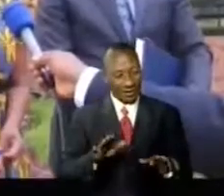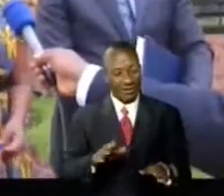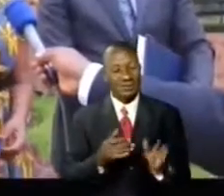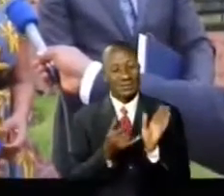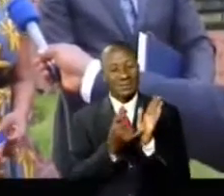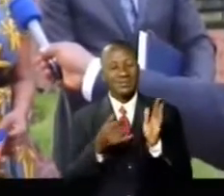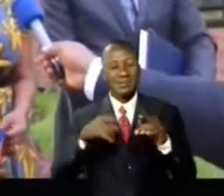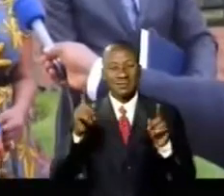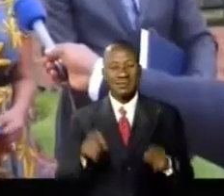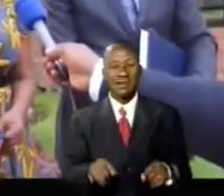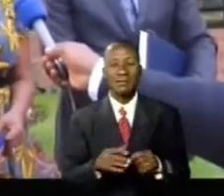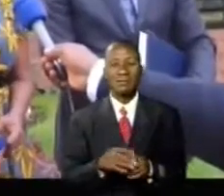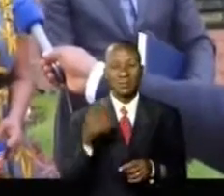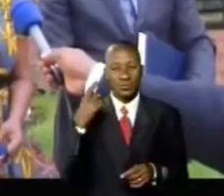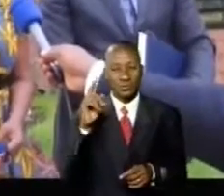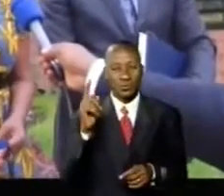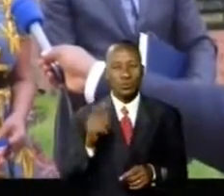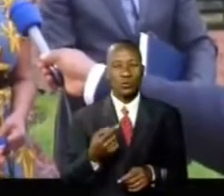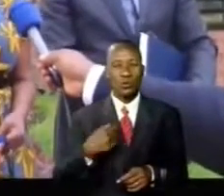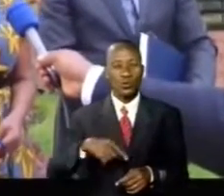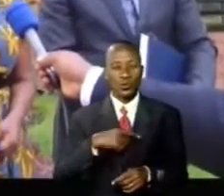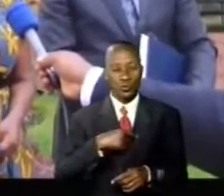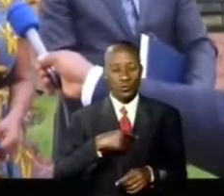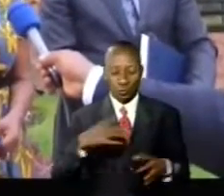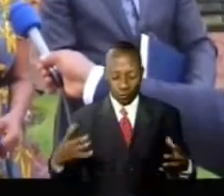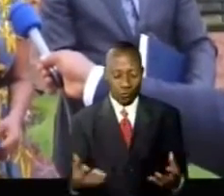que nous ayons accès au vaccin